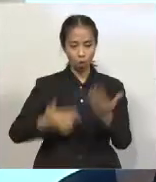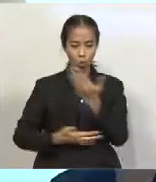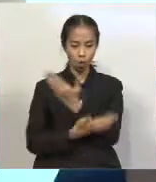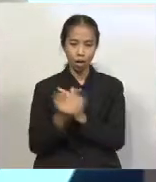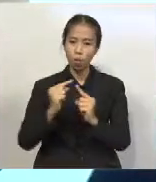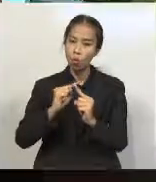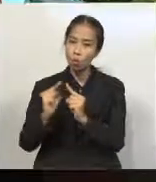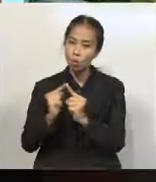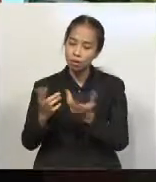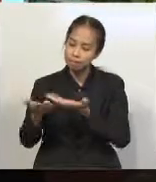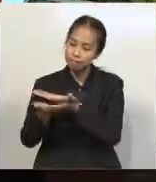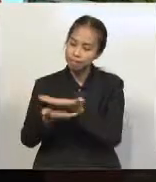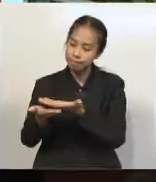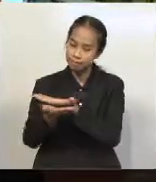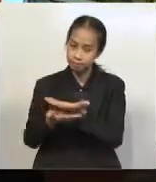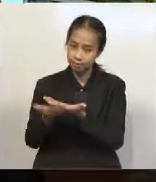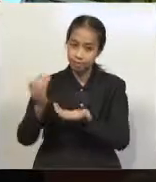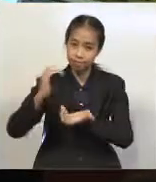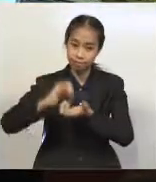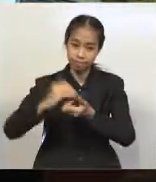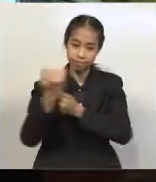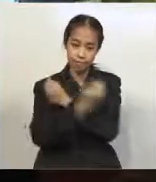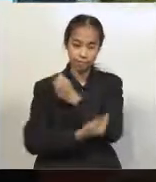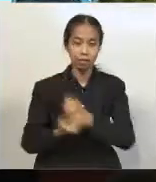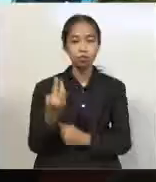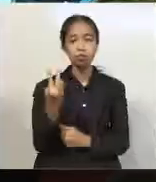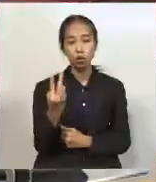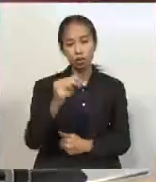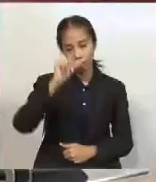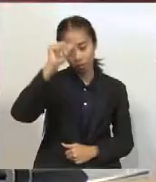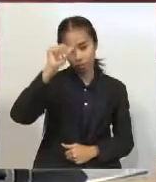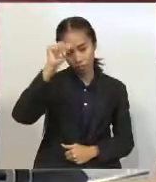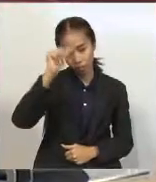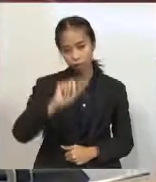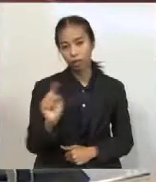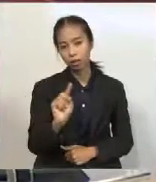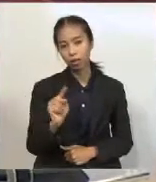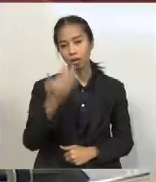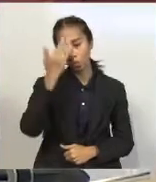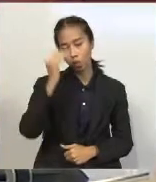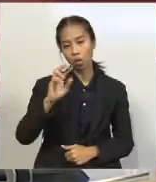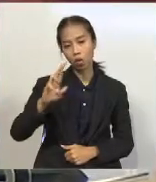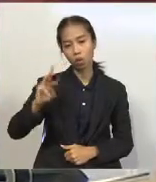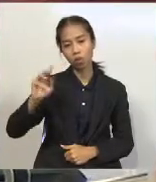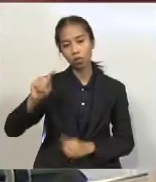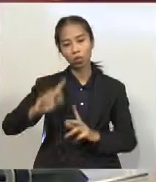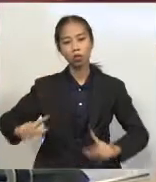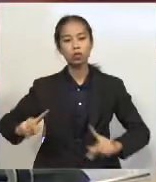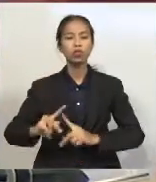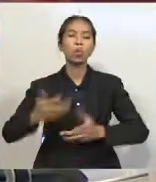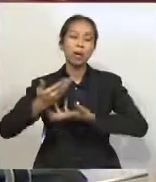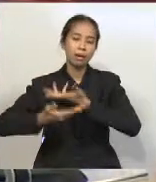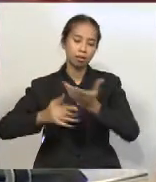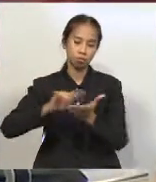ารือแบบทวิภาคีร่วมกับอีก2ประเทศกับอินเดียเนื่องจากรัฐมนตรีว่าการกระทรวงพาณิชย์จะเดินทางเยือนอิน